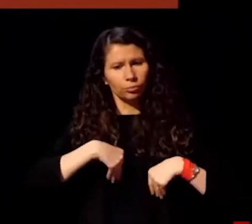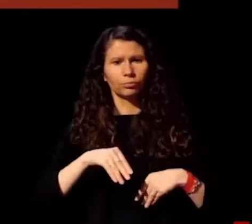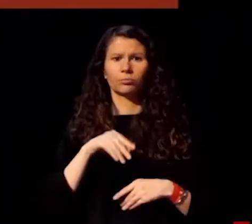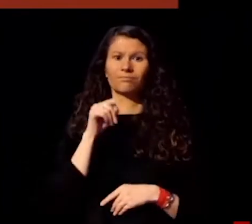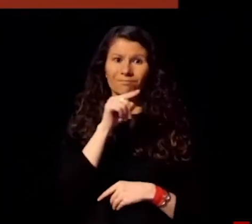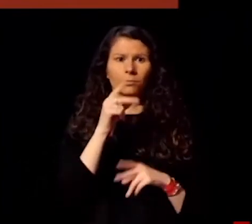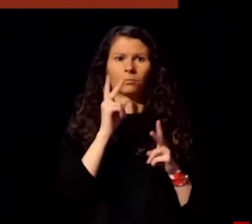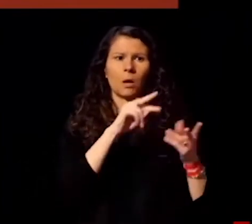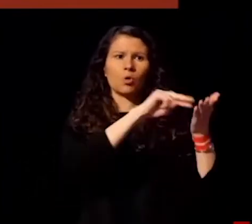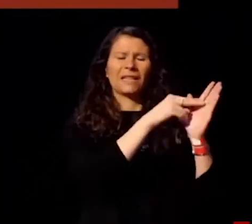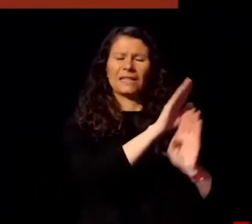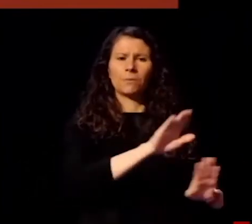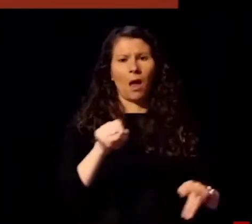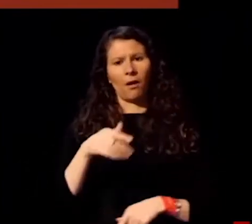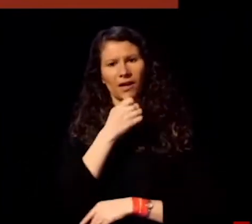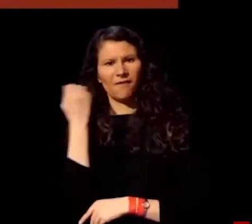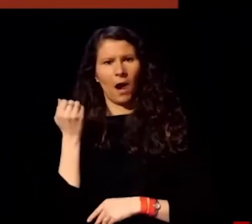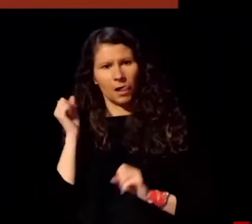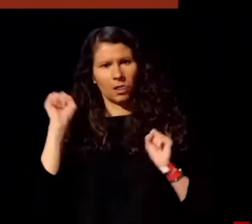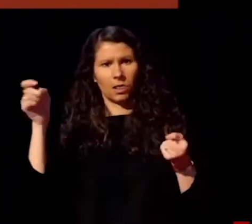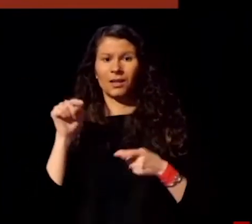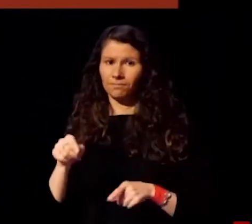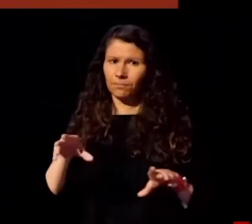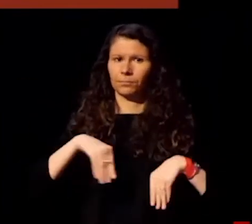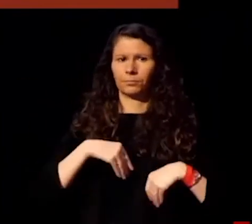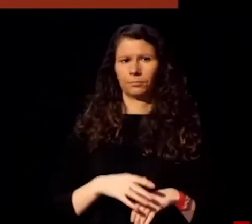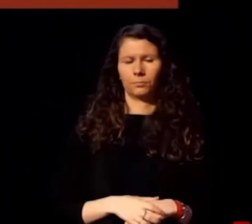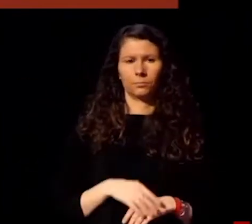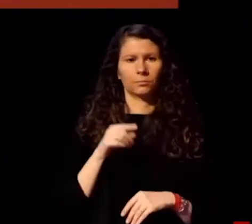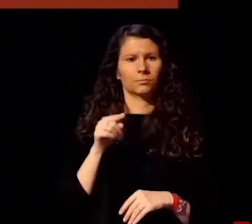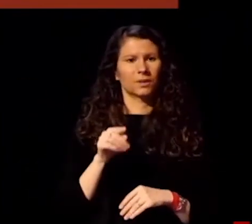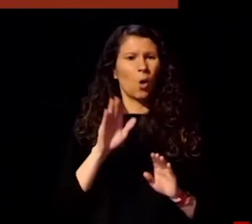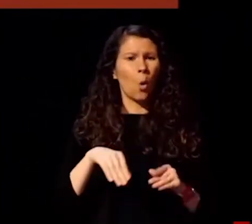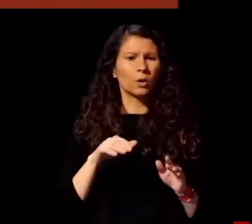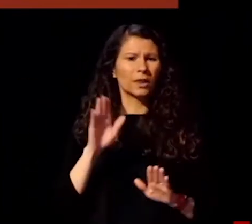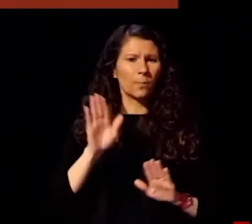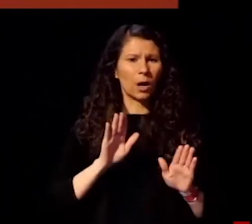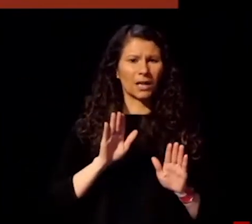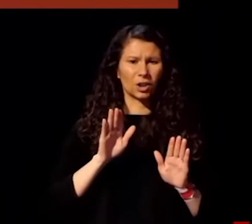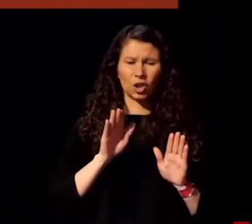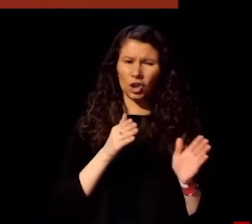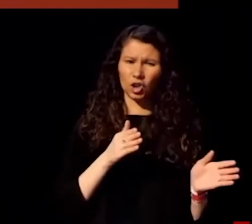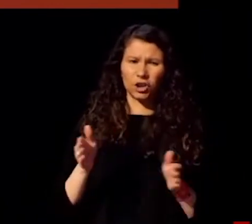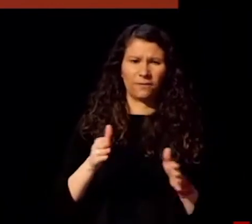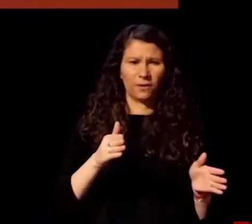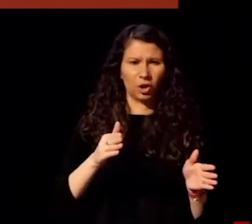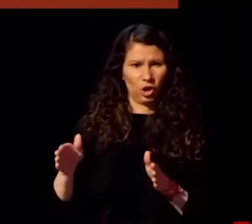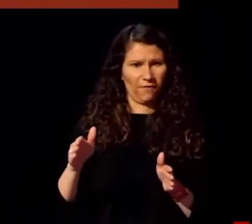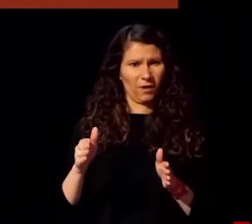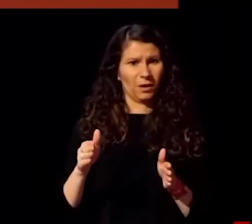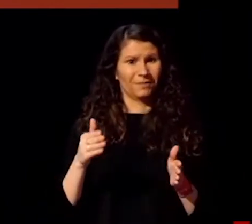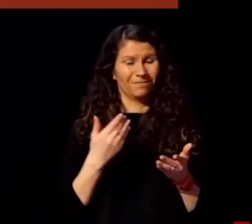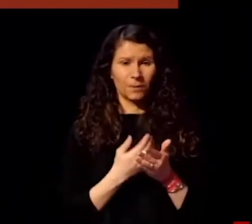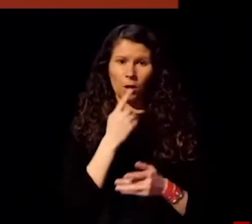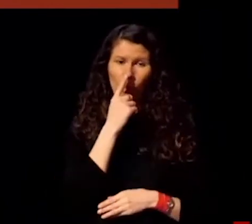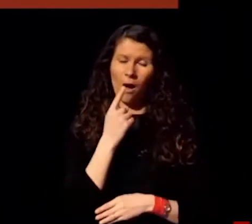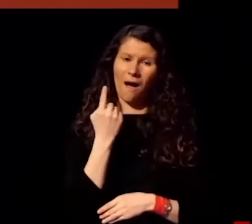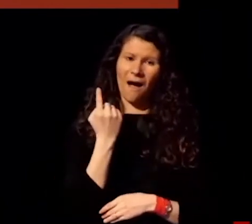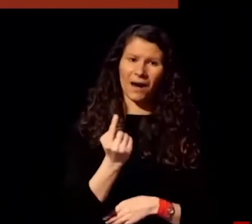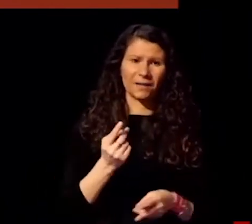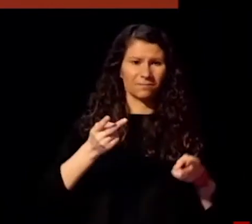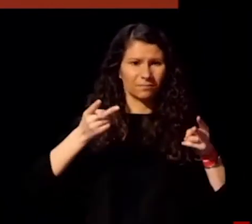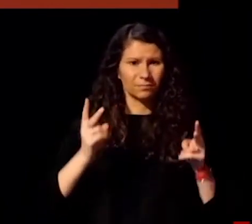gegen die asozialen und undemokratischen fehlentwicklungen gibt es derzeit nur eine wirkliche